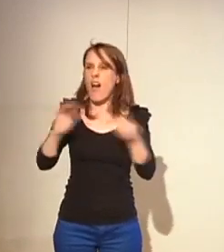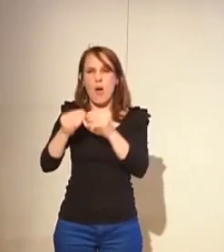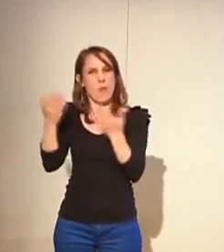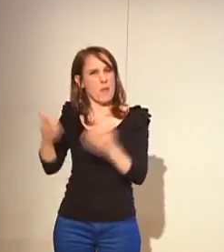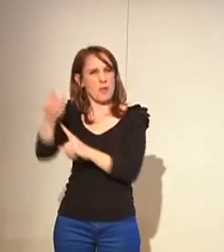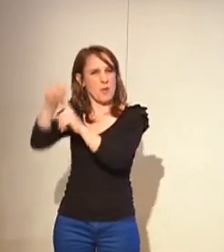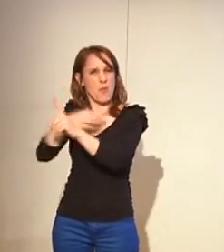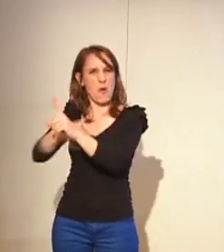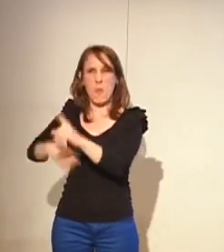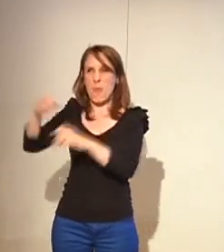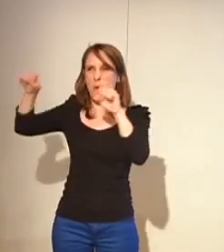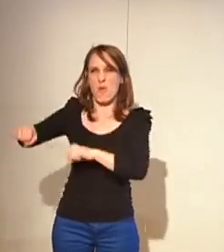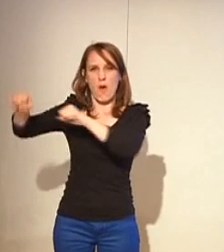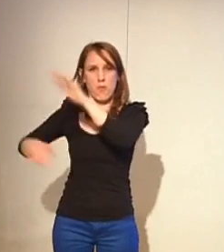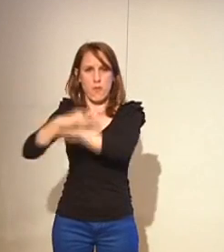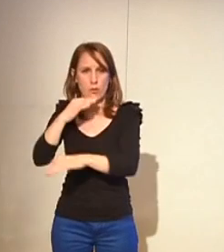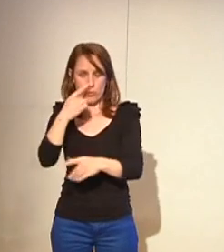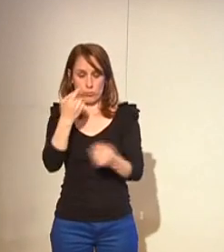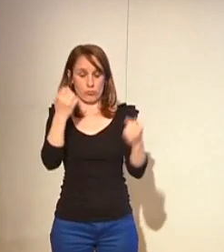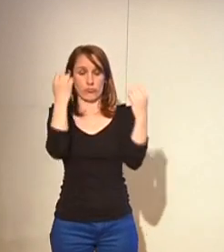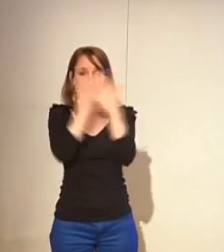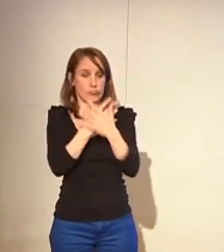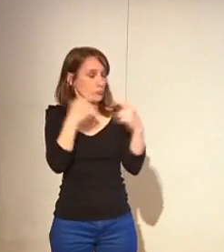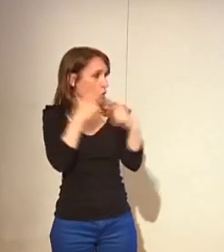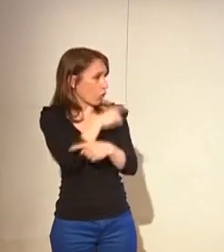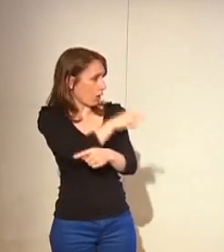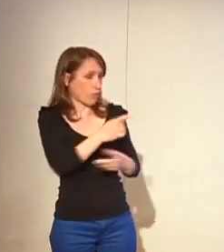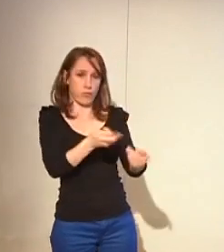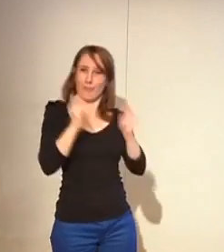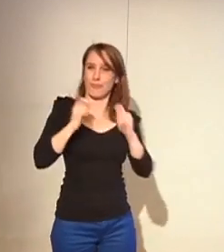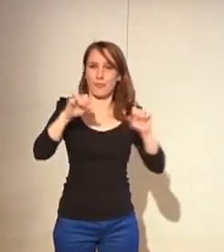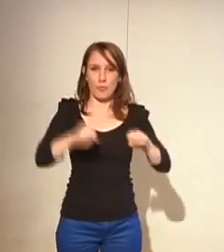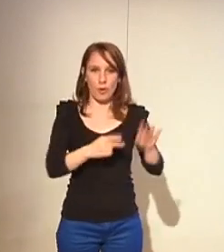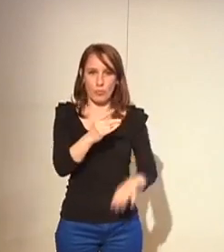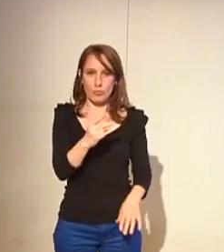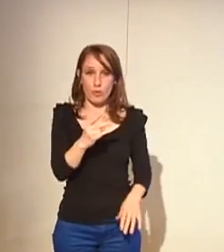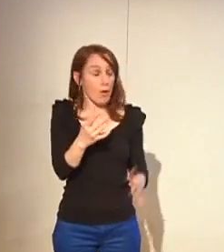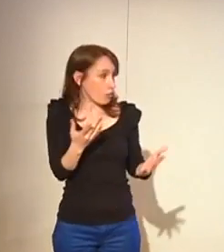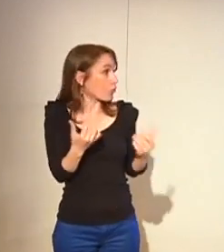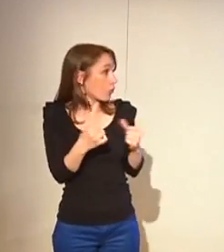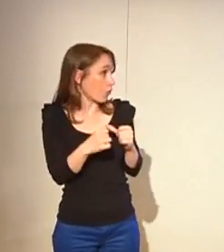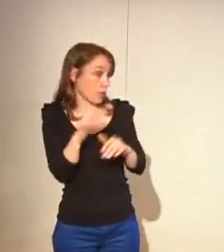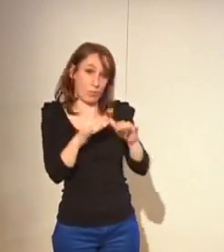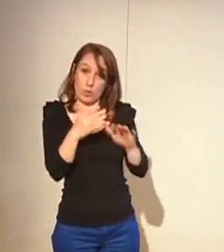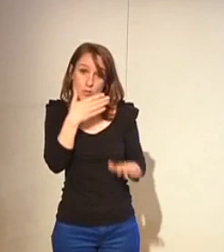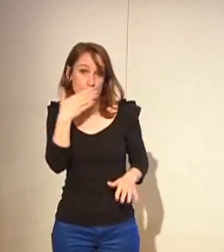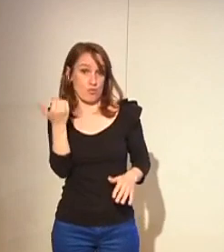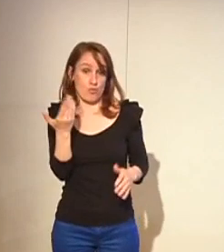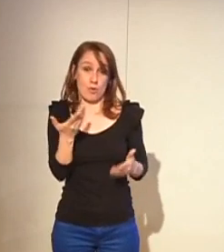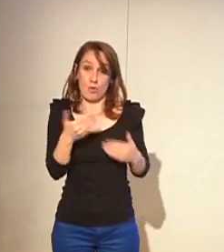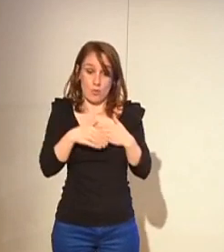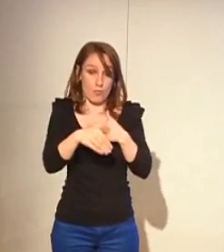du donc il serait très simple dès à présent par